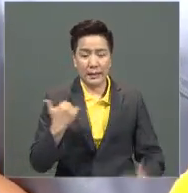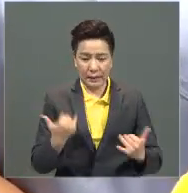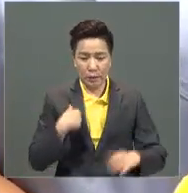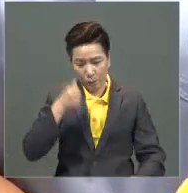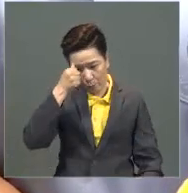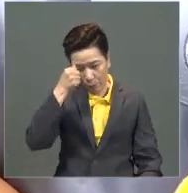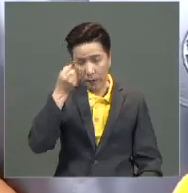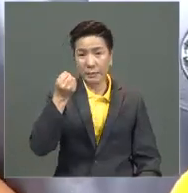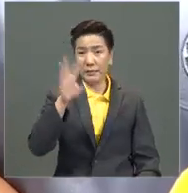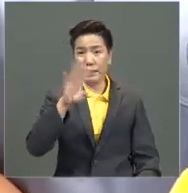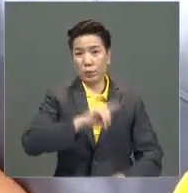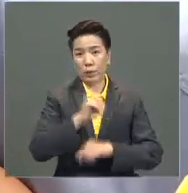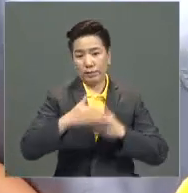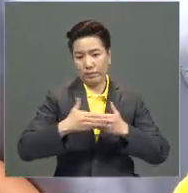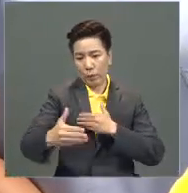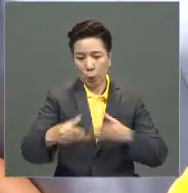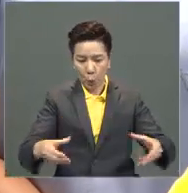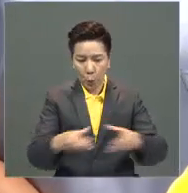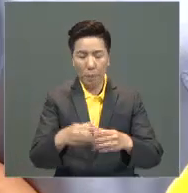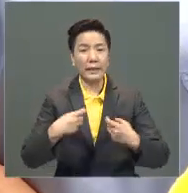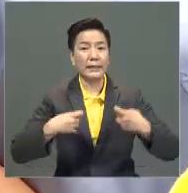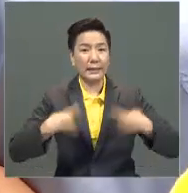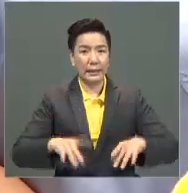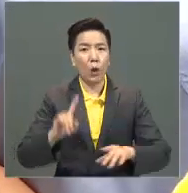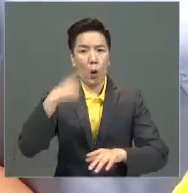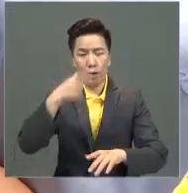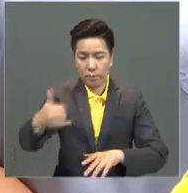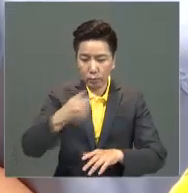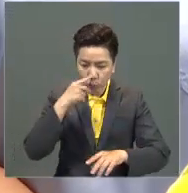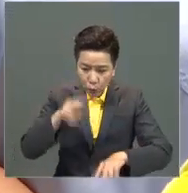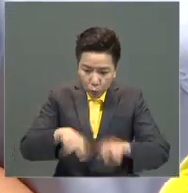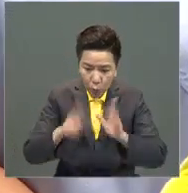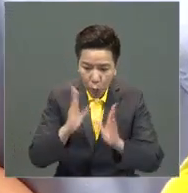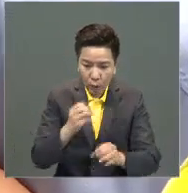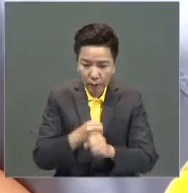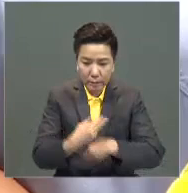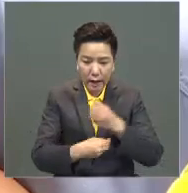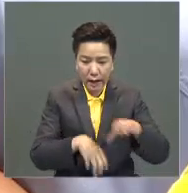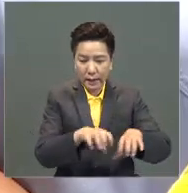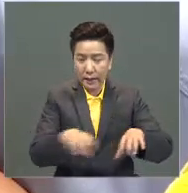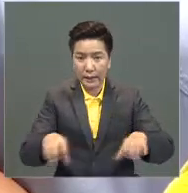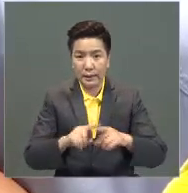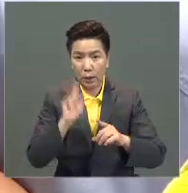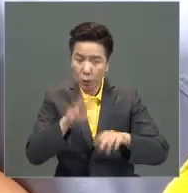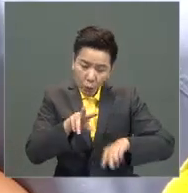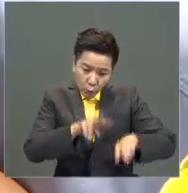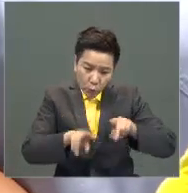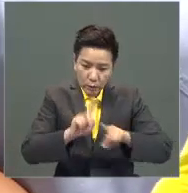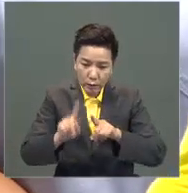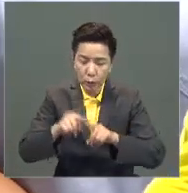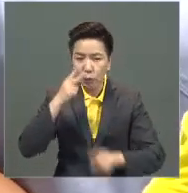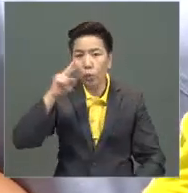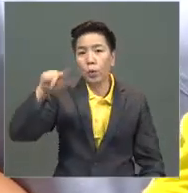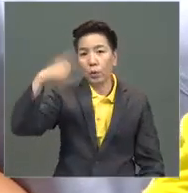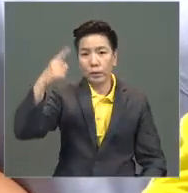วันเนี่ยเราก็จะเน้นกลุ่มเสี่ยงเป็นระดับแรกเพื่อให้ได้รับการตรวจก่อนนะคะอย่างเช่นพนักงานห้างอะไรเงี้ยเราก็จะพยายามดูแลให้ก่อนนะ